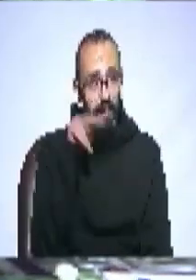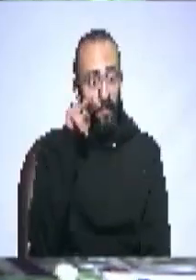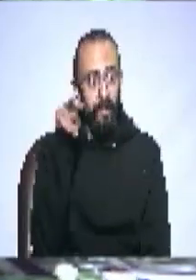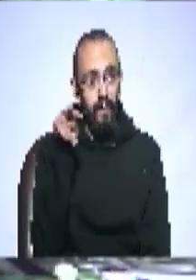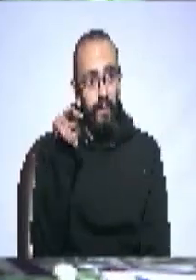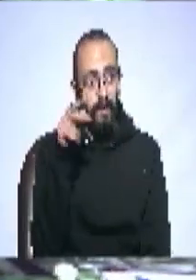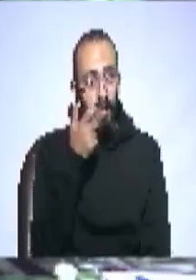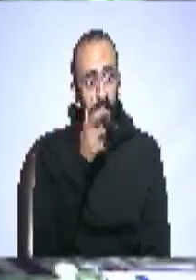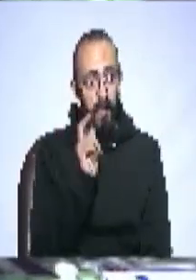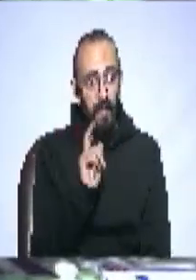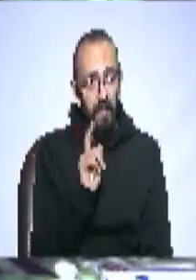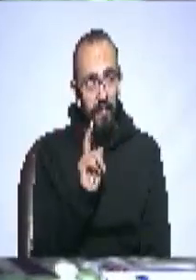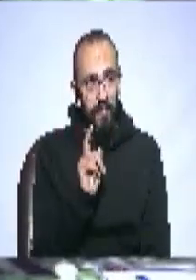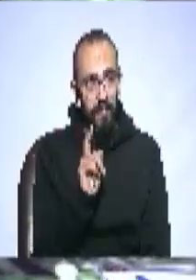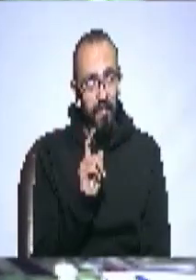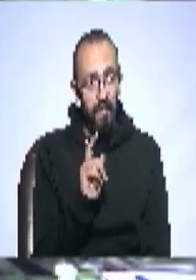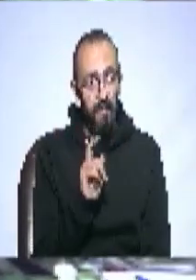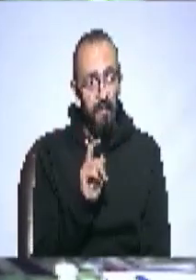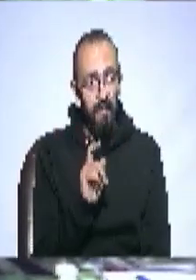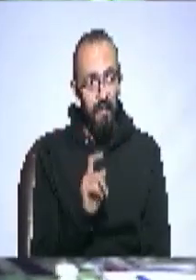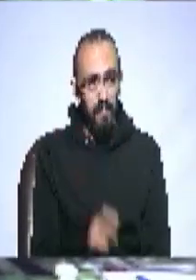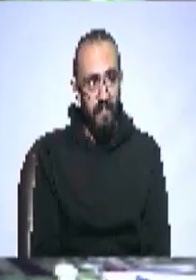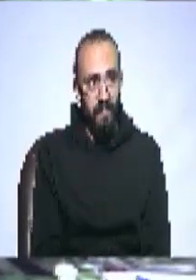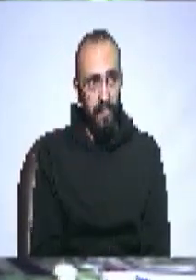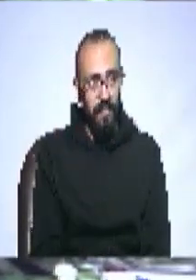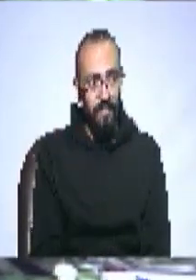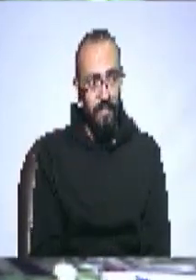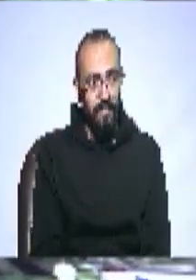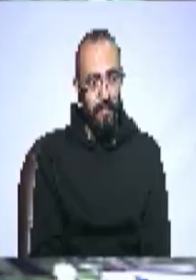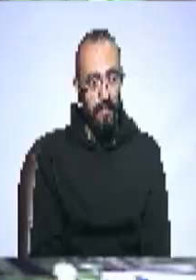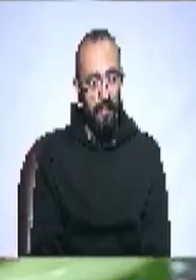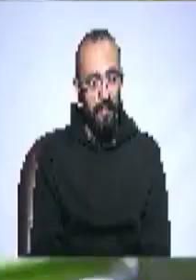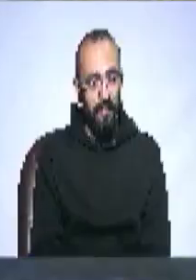نعمل القلب الظريف ده كده، واحد هنا وواحد هنا.